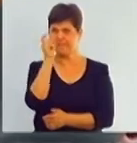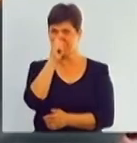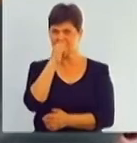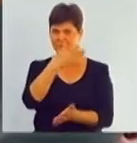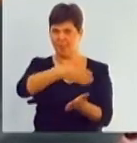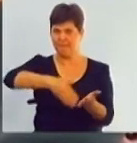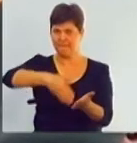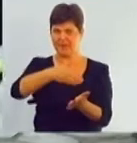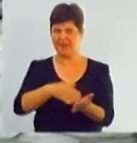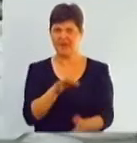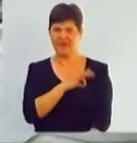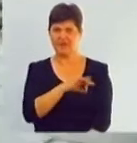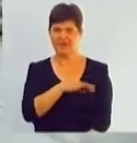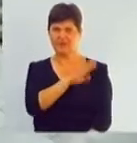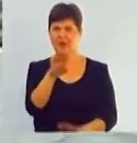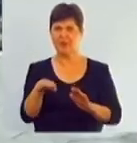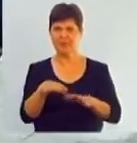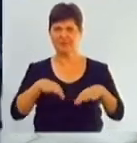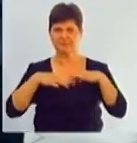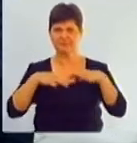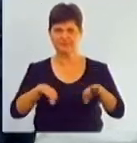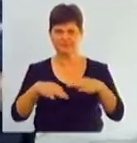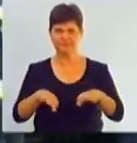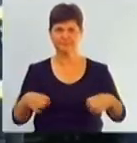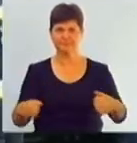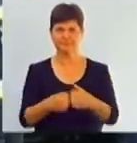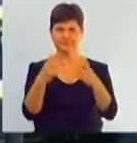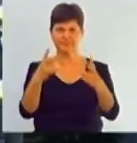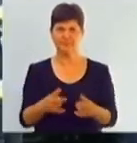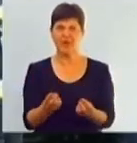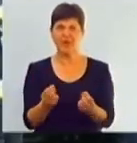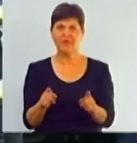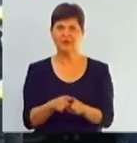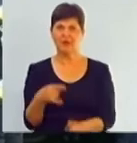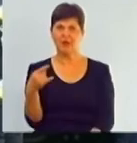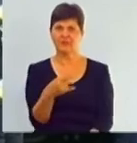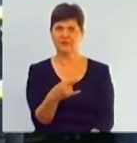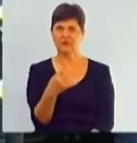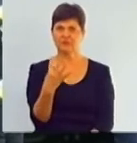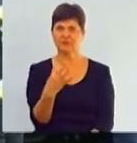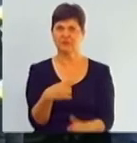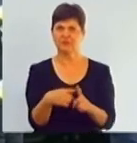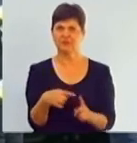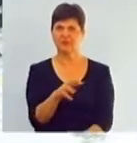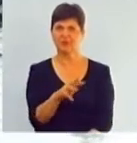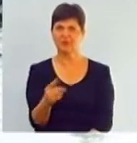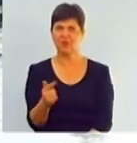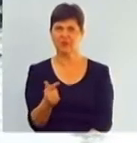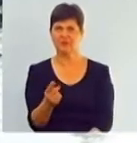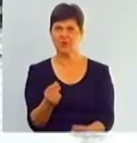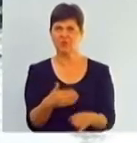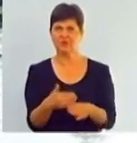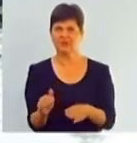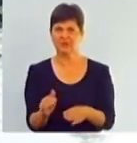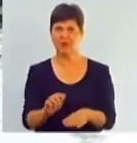надзвичайники використовують під час дорожньо-транспортних пригод. Вартість такої автівки – 4,5 мільйони гривень. Гроші виділило